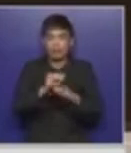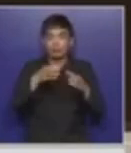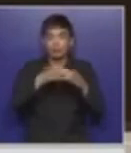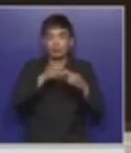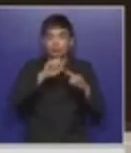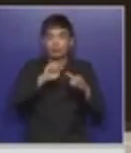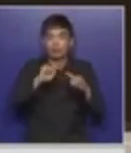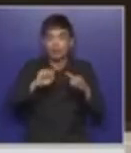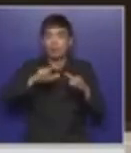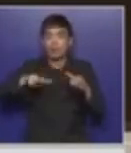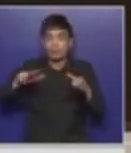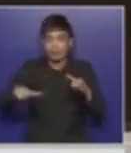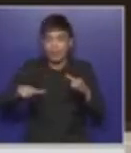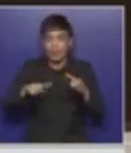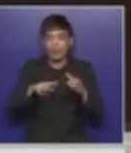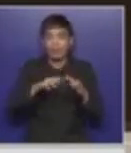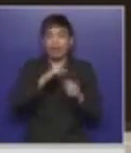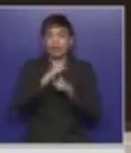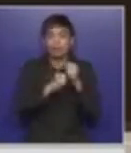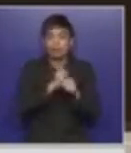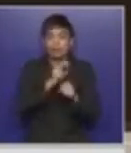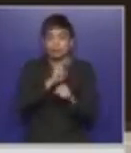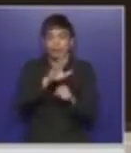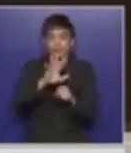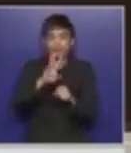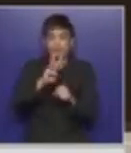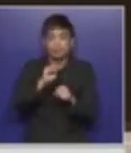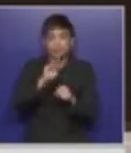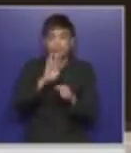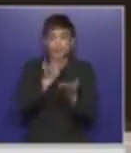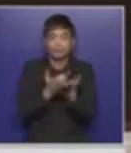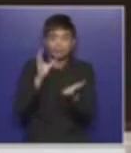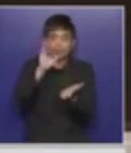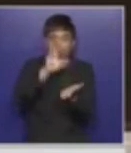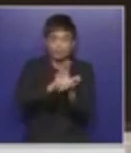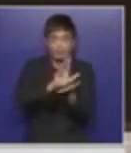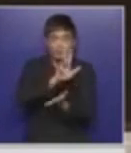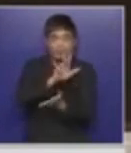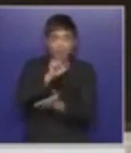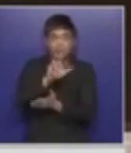ก็กลับเรียนท่านประธานที่เคารพกระผมนายยุทธพงศ์จรัสเสถียรสมาชิกสภาผู้แทนราษฎรจังหวัดมหาสารคามพรรคเพื่อไทยทำมานานกับงบประมาณปี2564เนี่ยที่เล็กตั้งไว้จำนวน 3.30